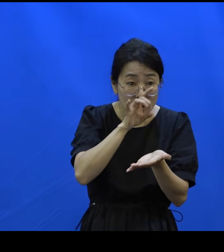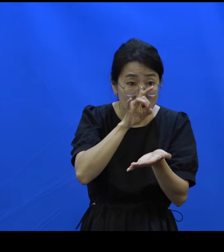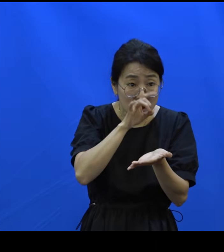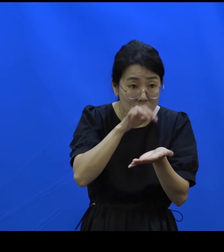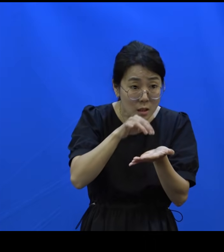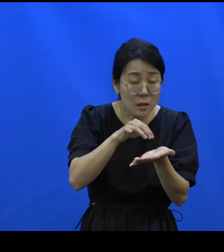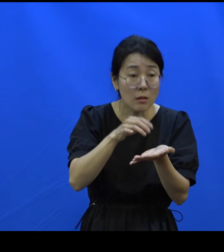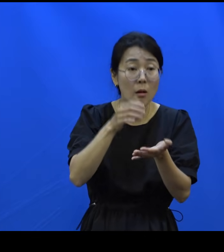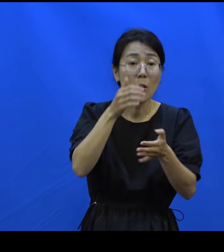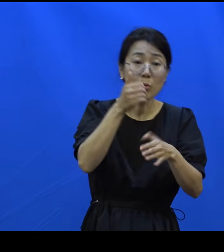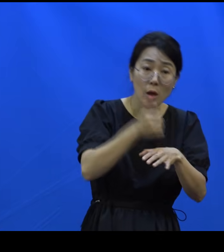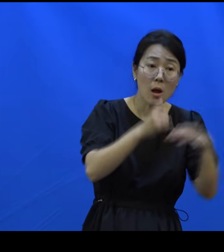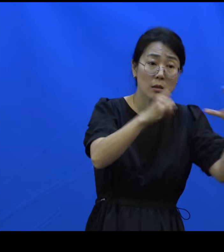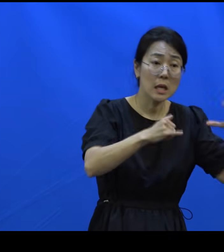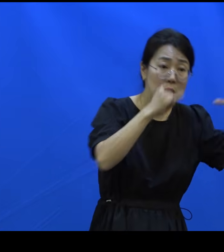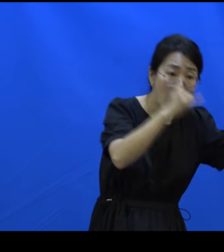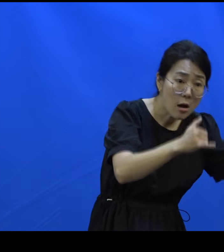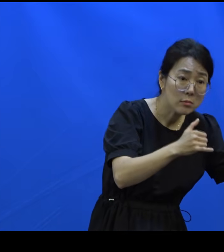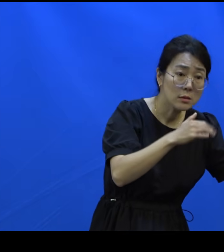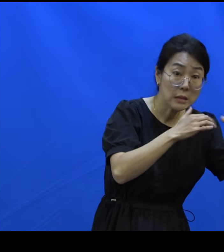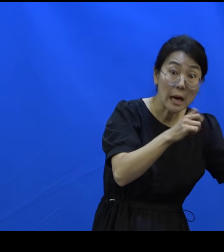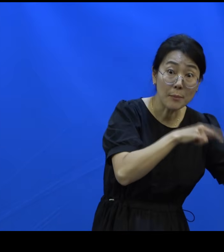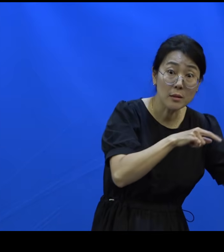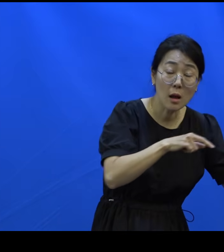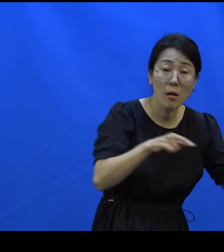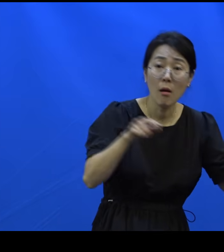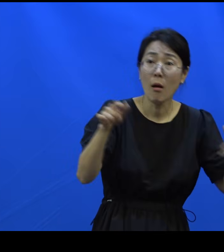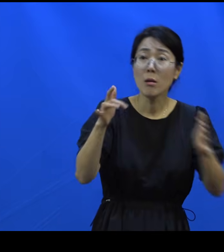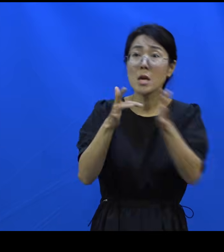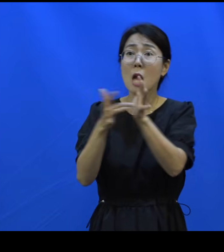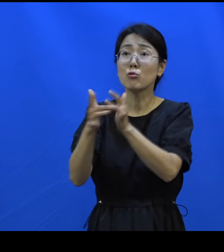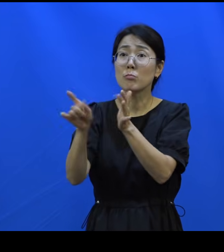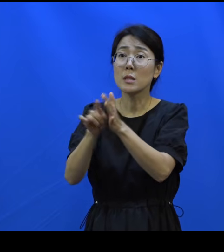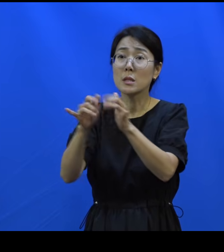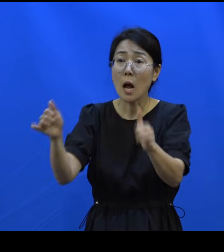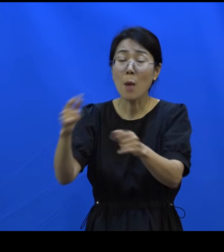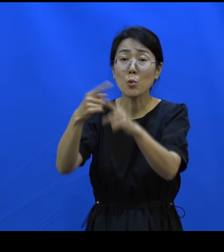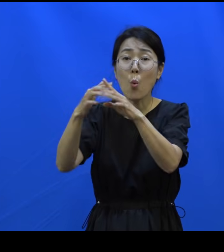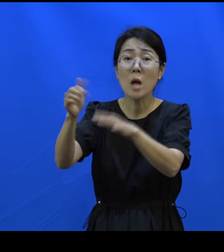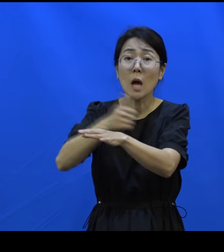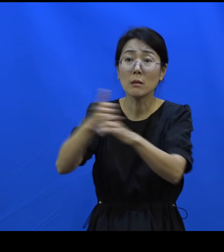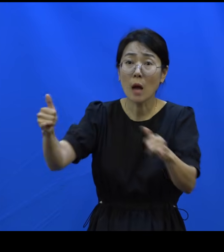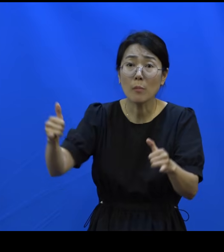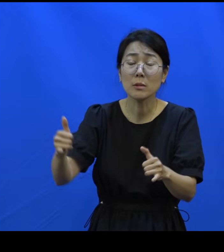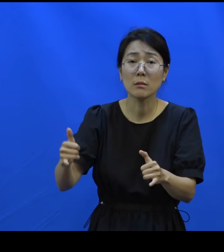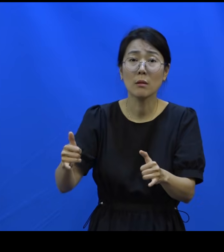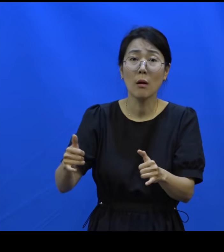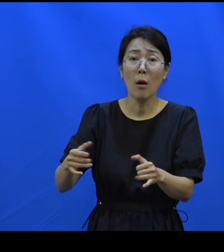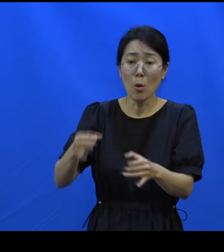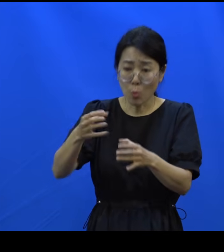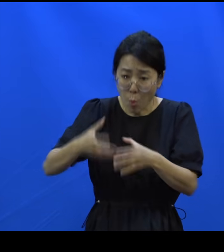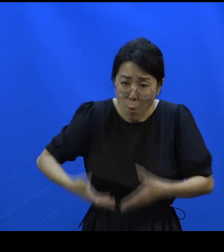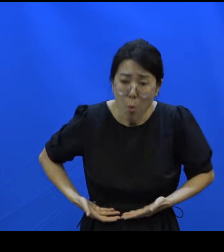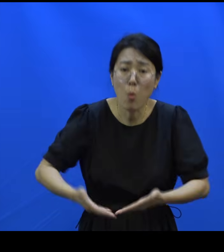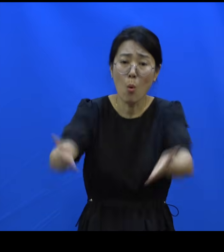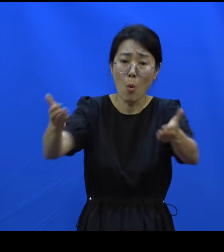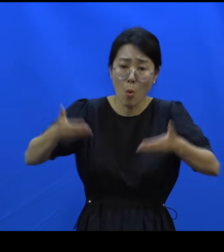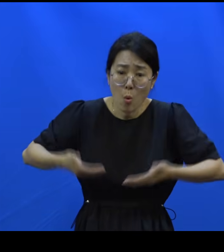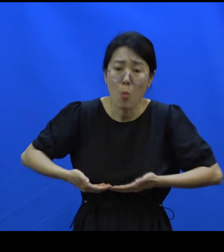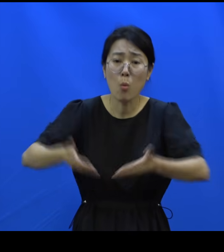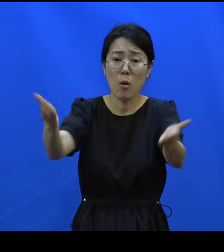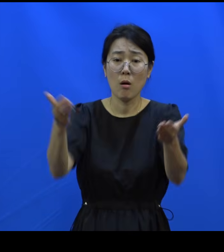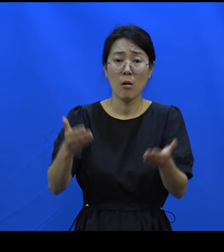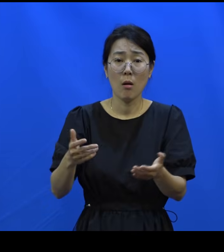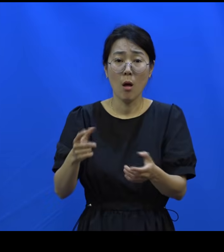도대체 어떻게 저렇게 다 풀어놓지? 어떻게 저렇게 다 포기하지? 어떻게 저걸 악을 악으로 갚지 않지? 어떻게 소고를 달라는데